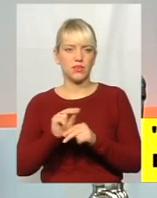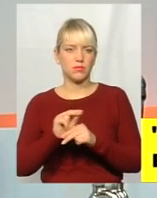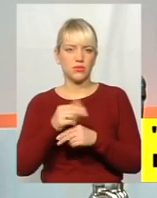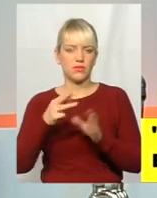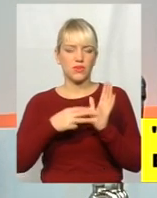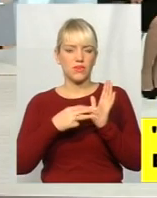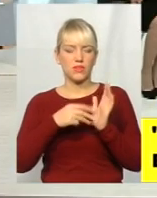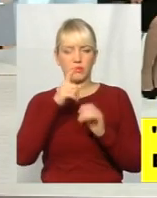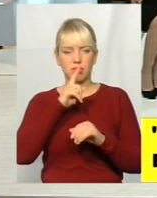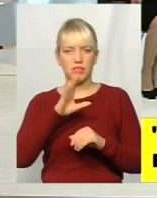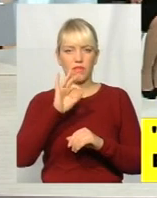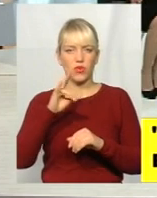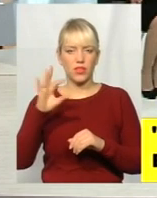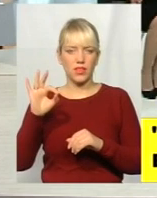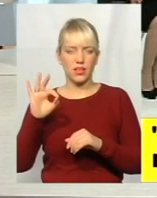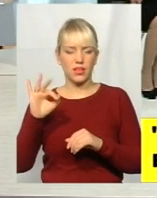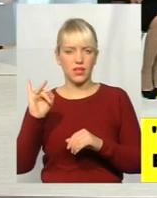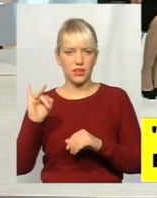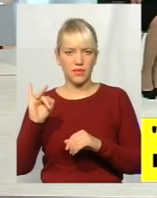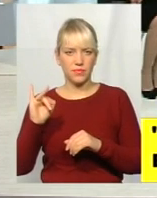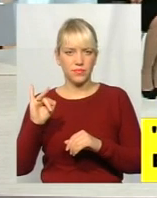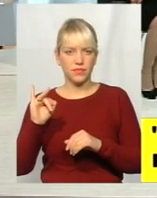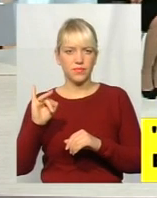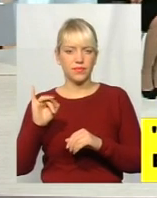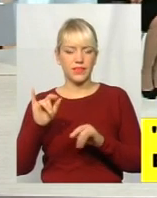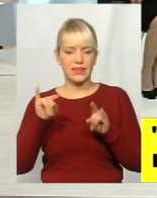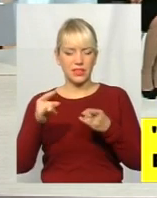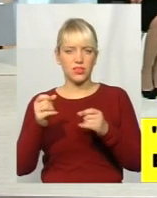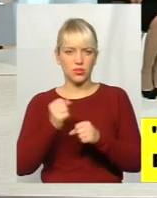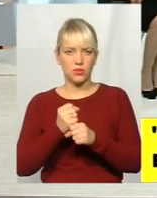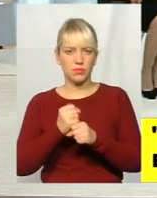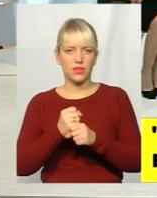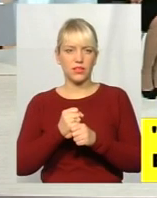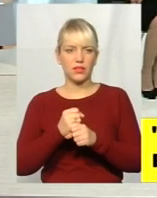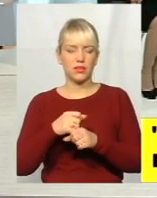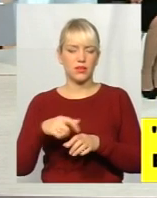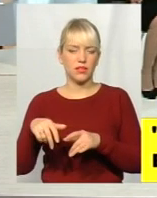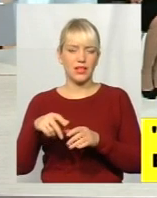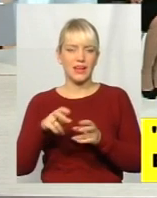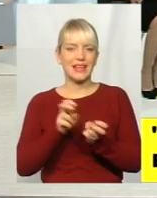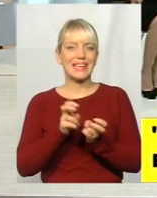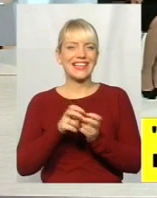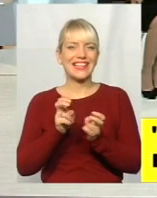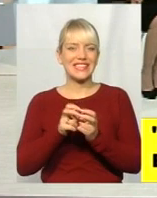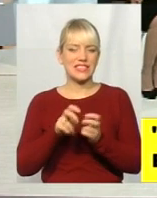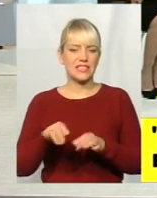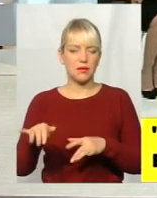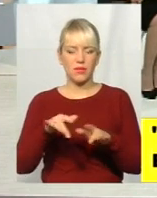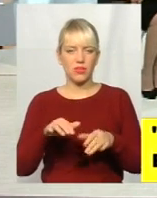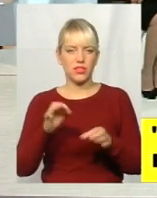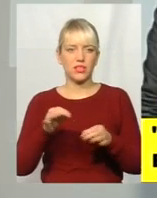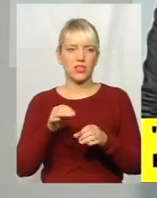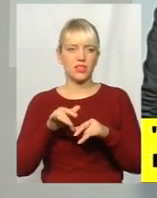8 місяців вони зробили ці двері, криші бігають, і ніяких результатів далі не